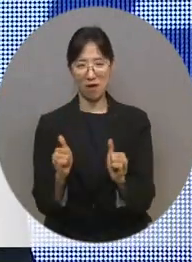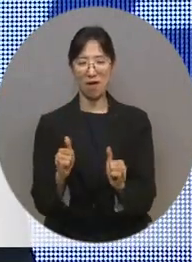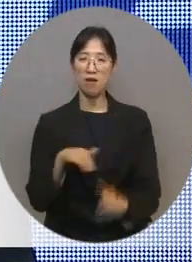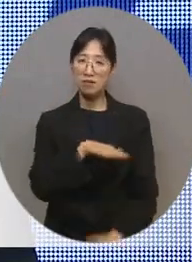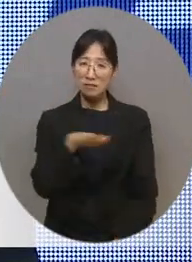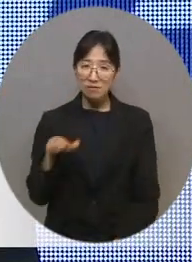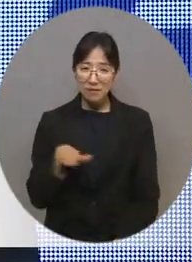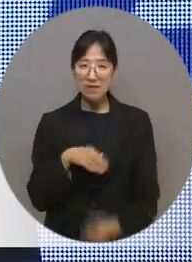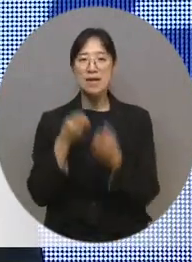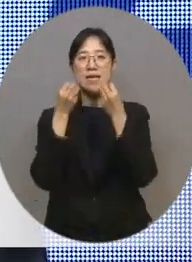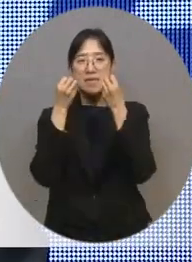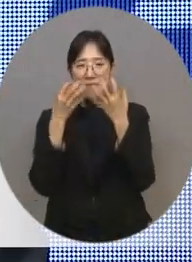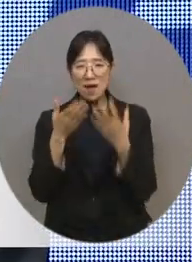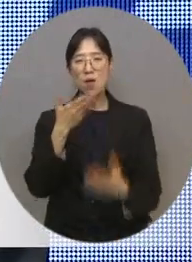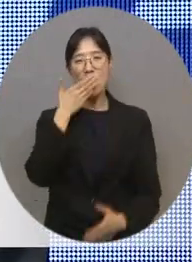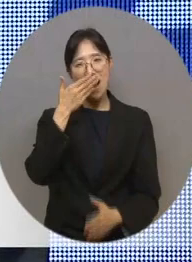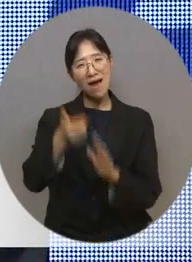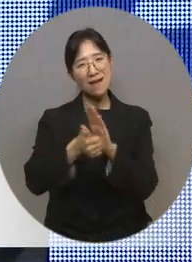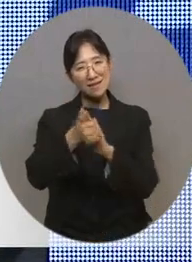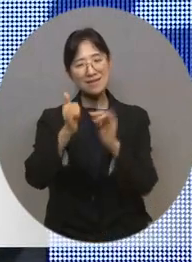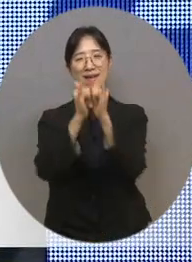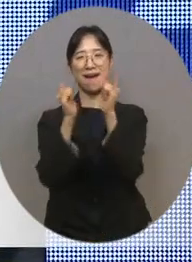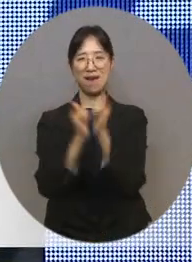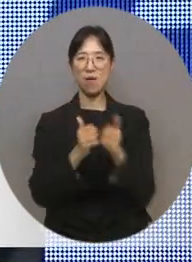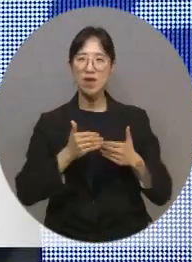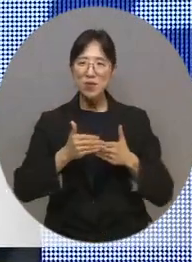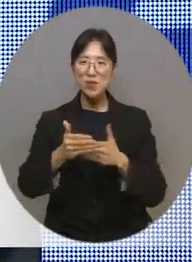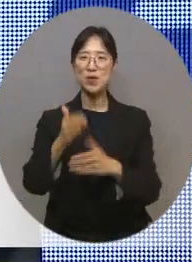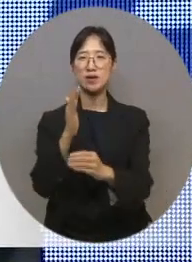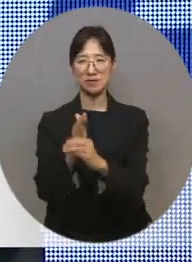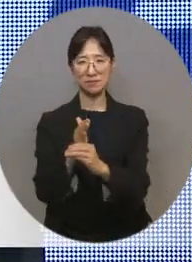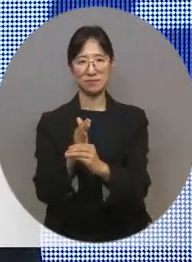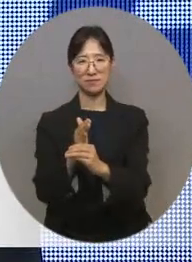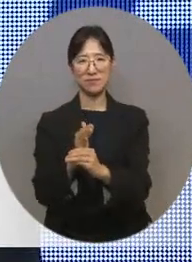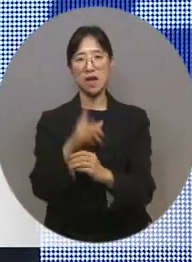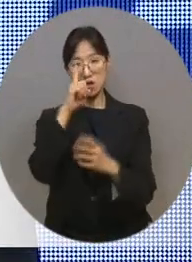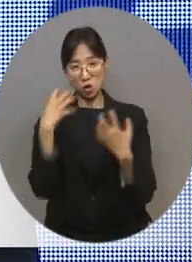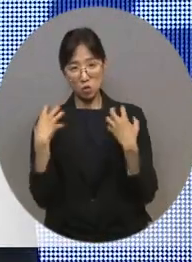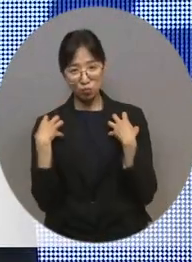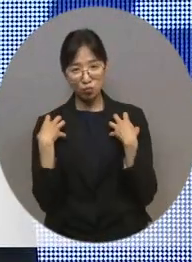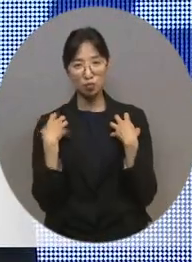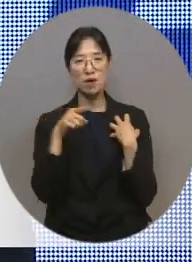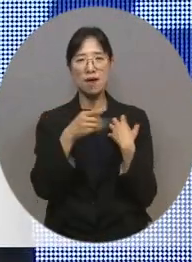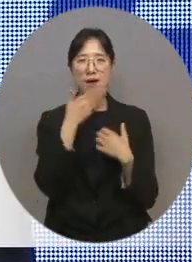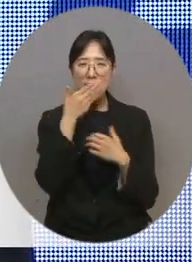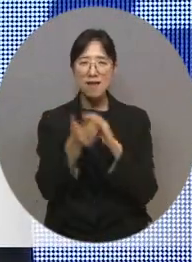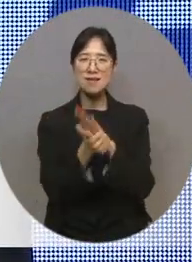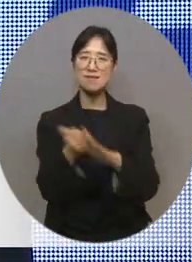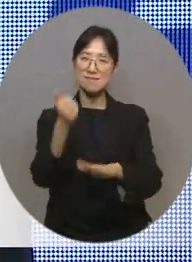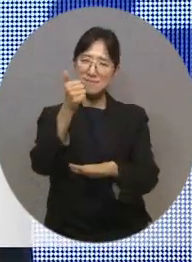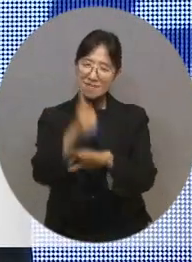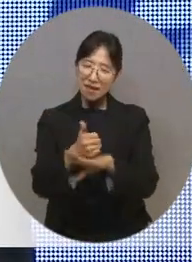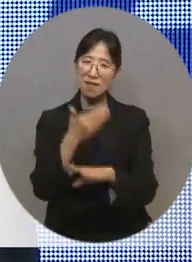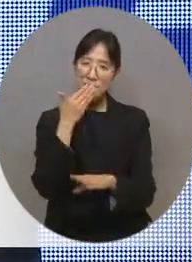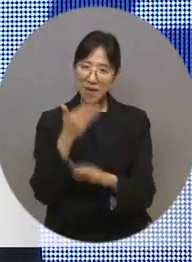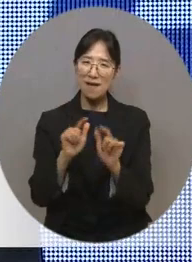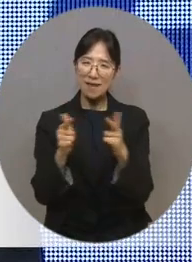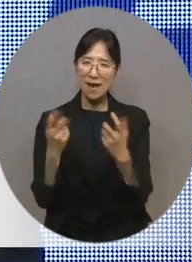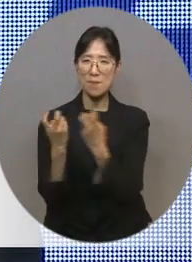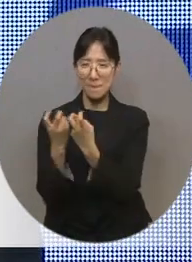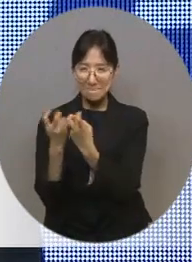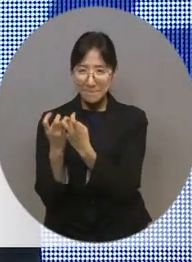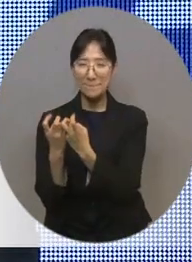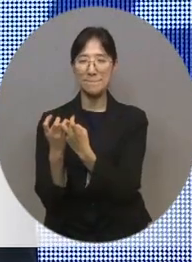우리는 새로운 가능성의 사회로 나아가고 있습니다. 정부는 그 가능성이 실현되도록 다양한